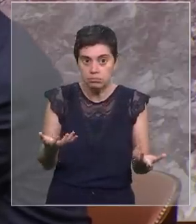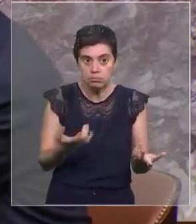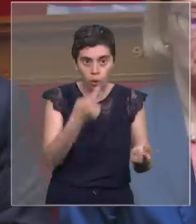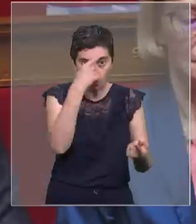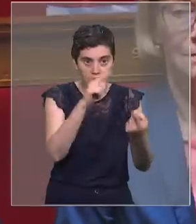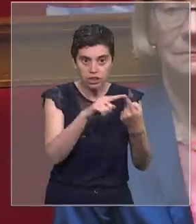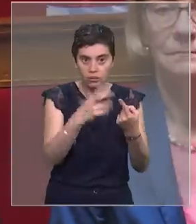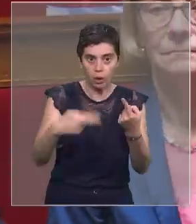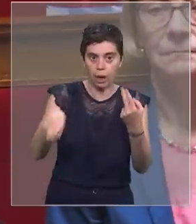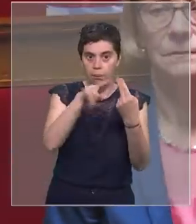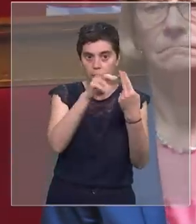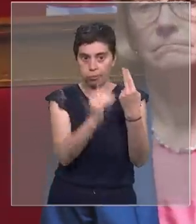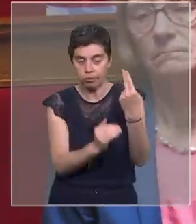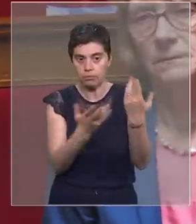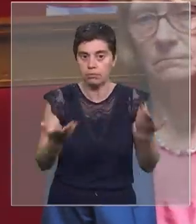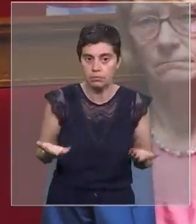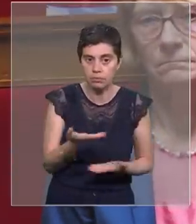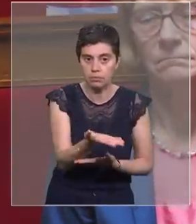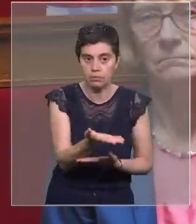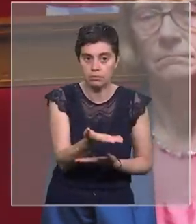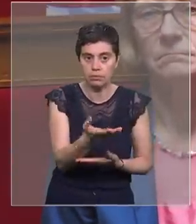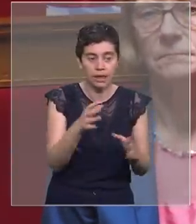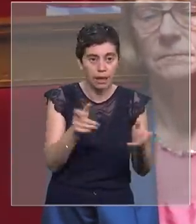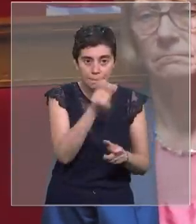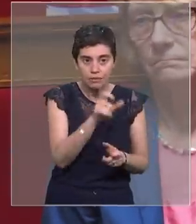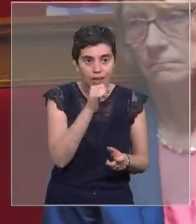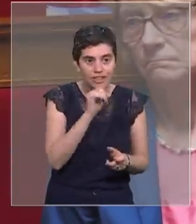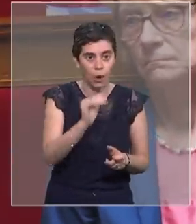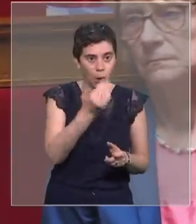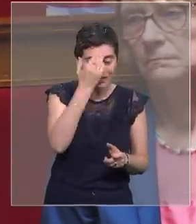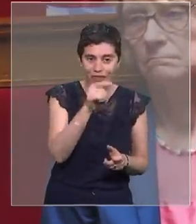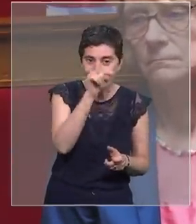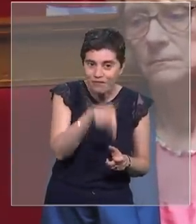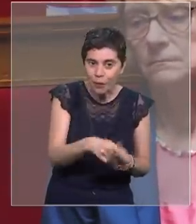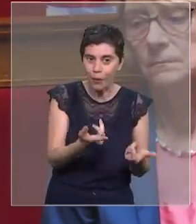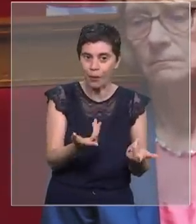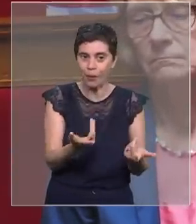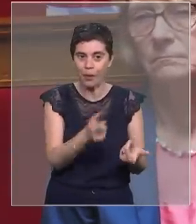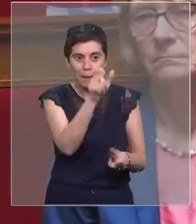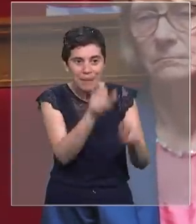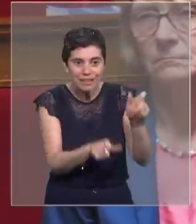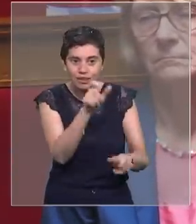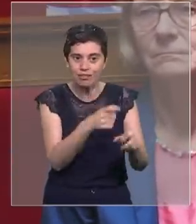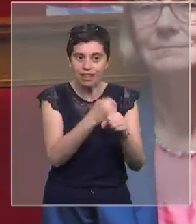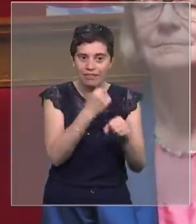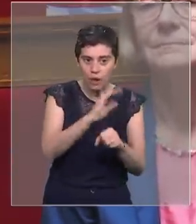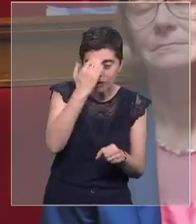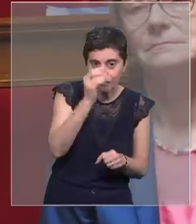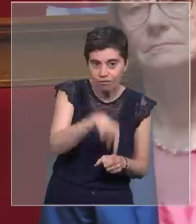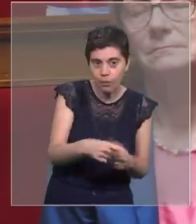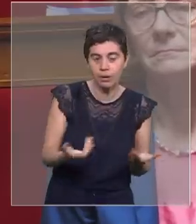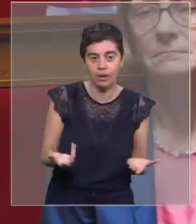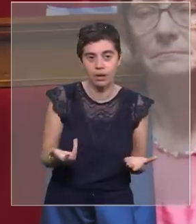enjeux. L'enjeu, c'est l'attention qu'on doit porter à nos aînés, c'est la reconnaissance qu'on doit au personnel qui les entoure. Monsieur le ministre, la question de